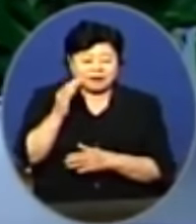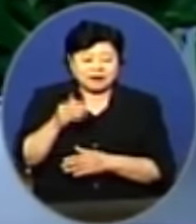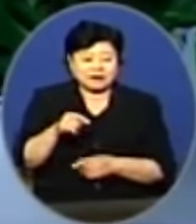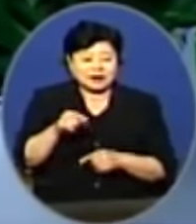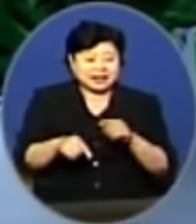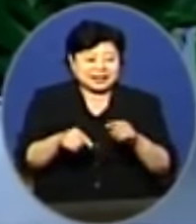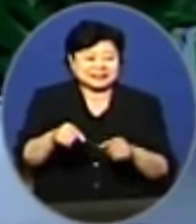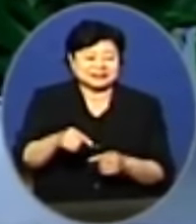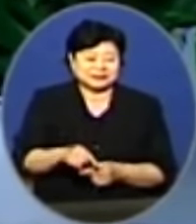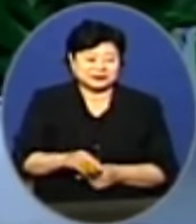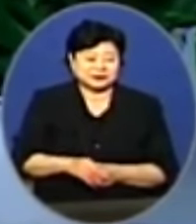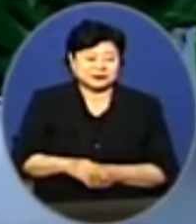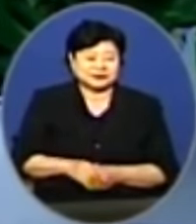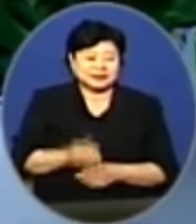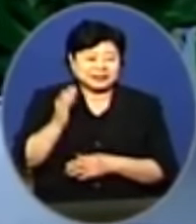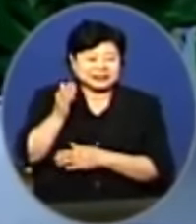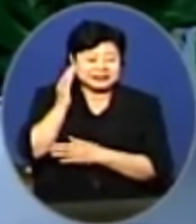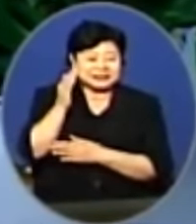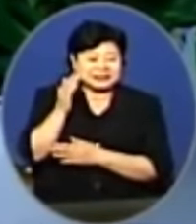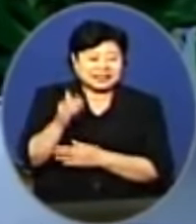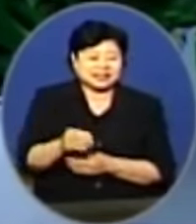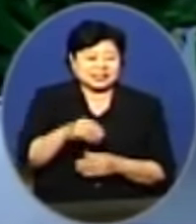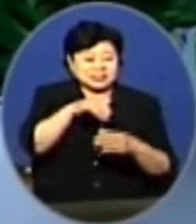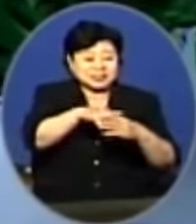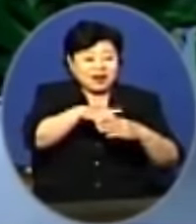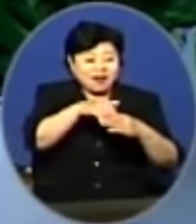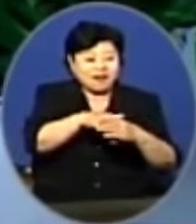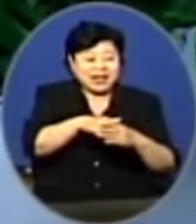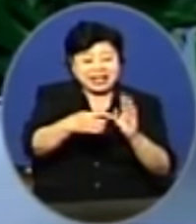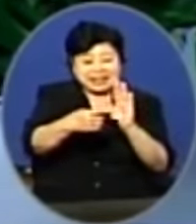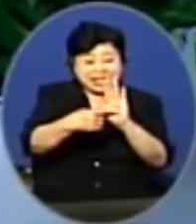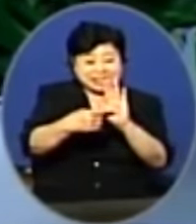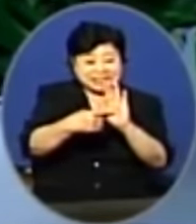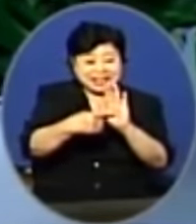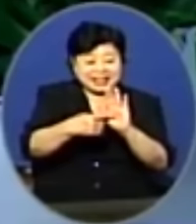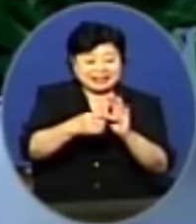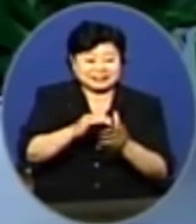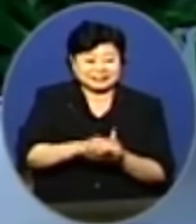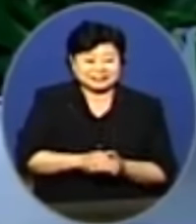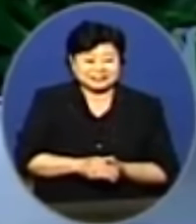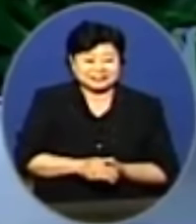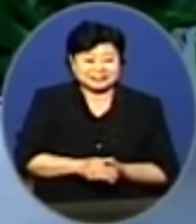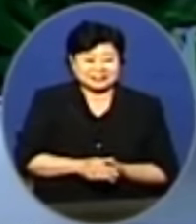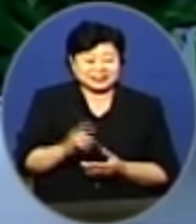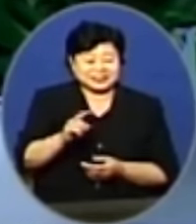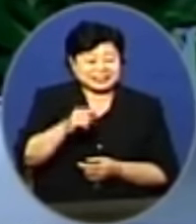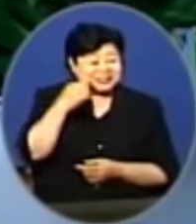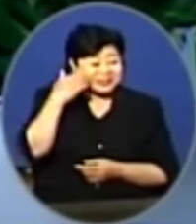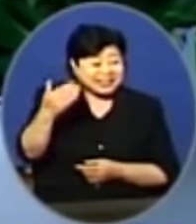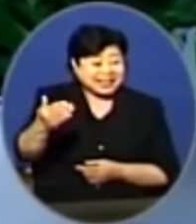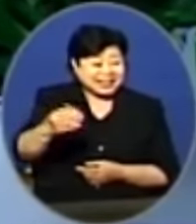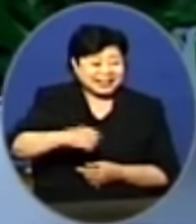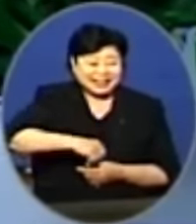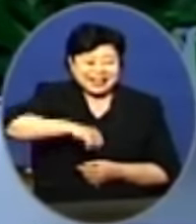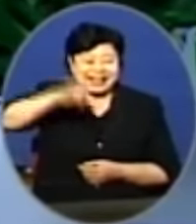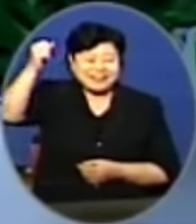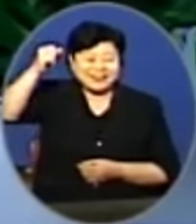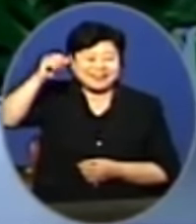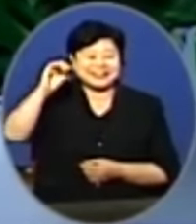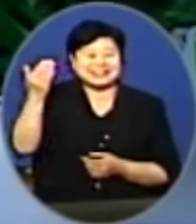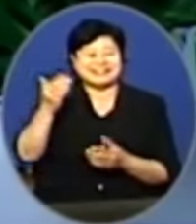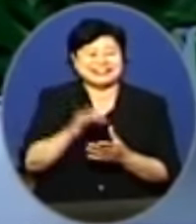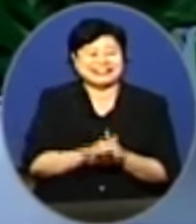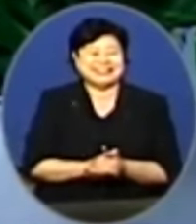내려가서 시장 선거에 나갔는데 어떻게 됐겠습니까? 당선돼